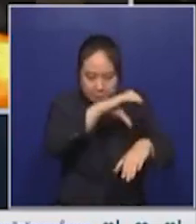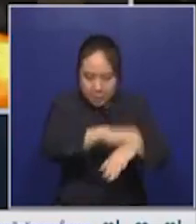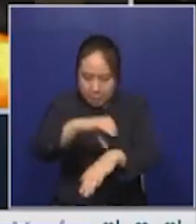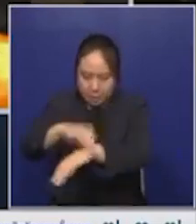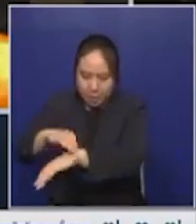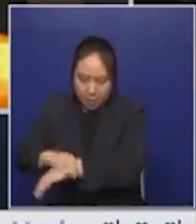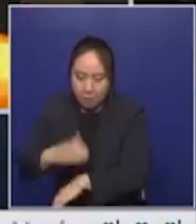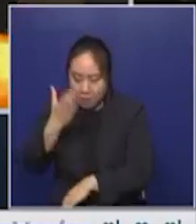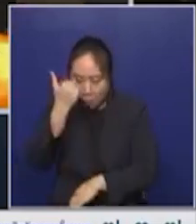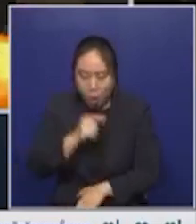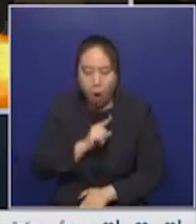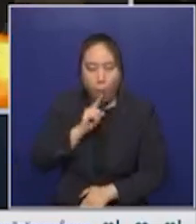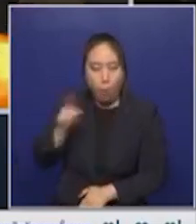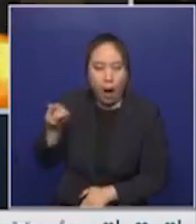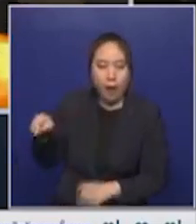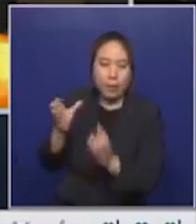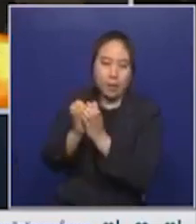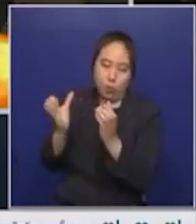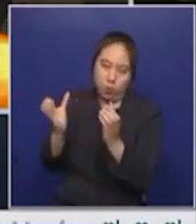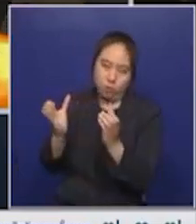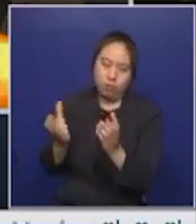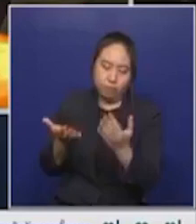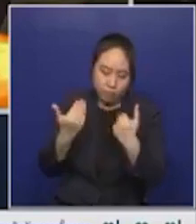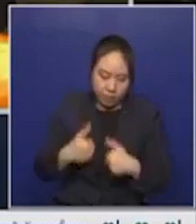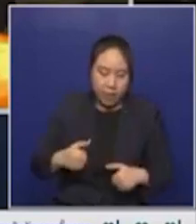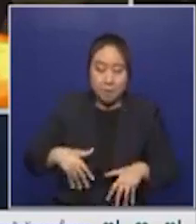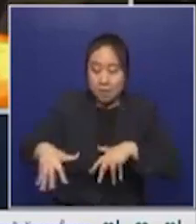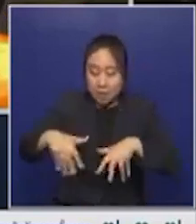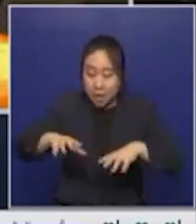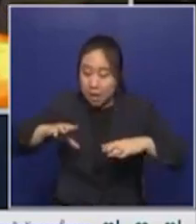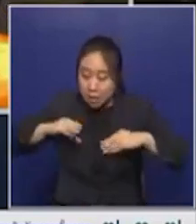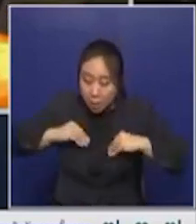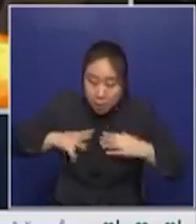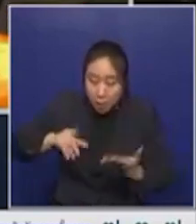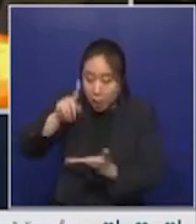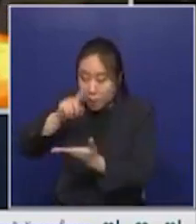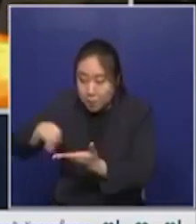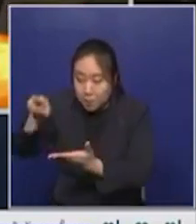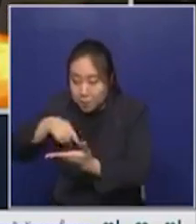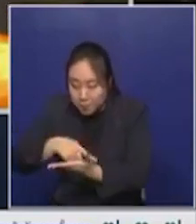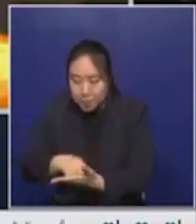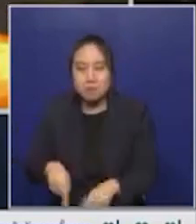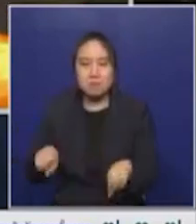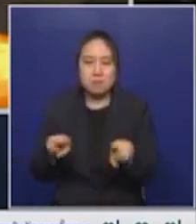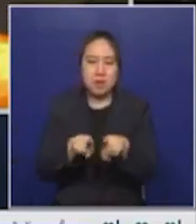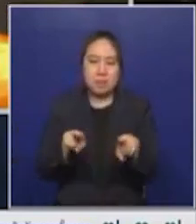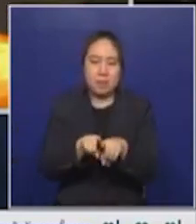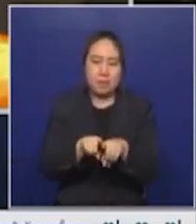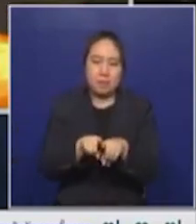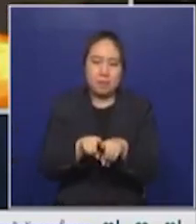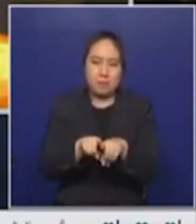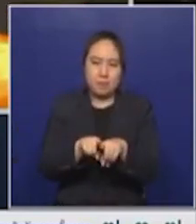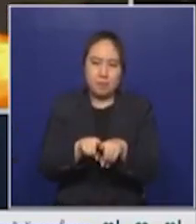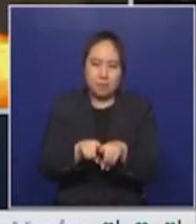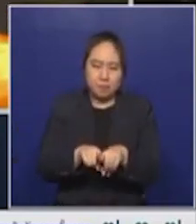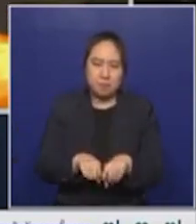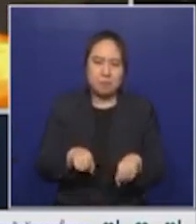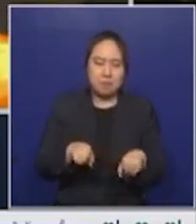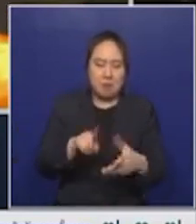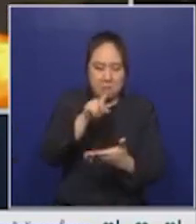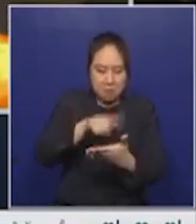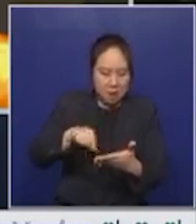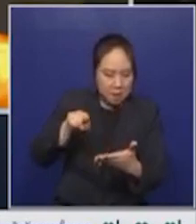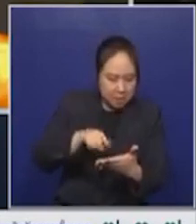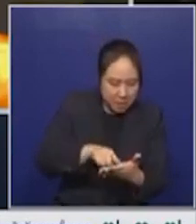วิพากษ์วิจารณ์ต้นล่างรัฐธรรมนูญการลงประชามติก็ลงประชามติแบบที่ขัดขวางไม่ให้ลงมติอย่าง